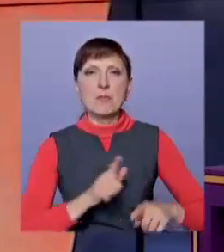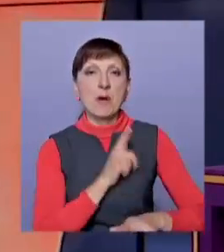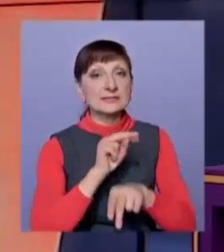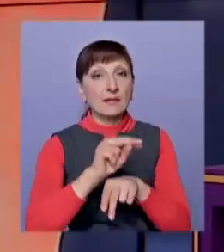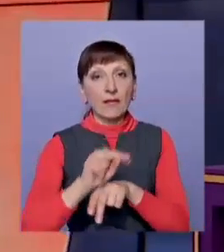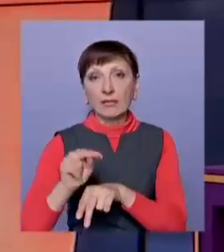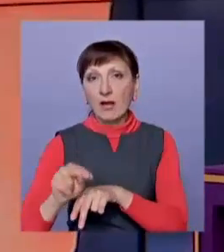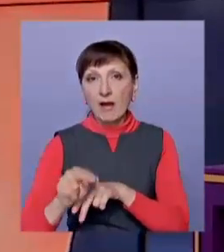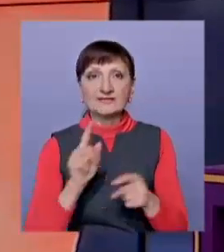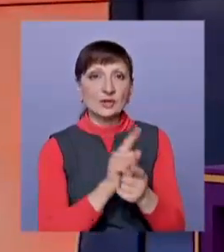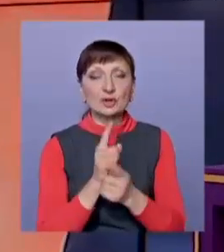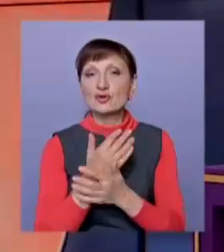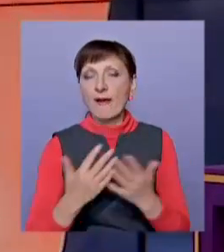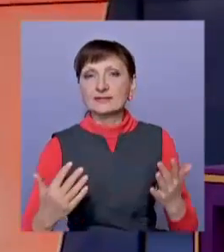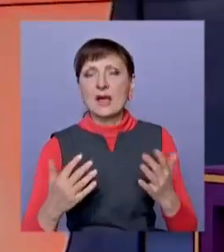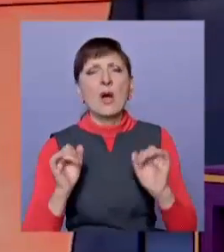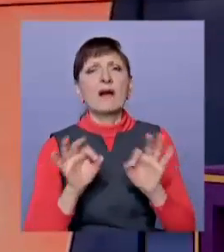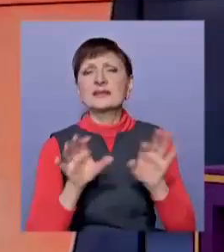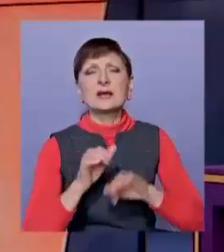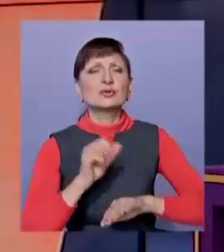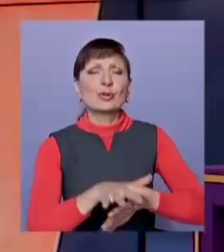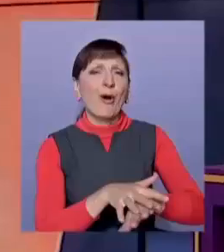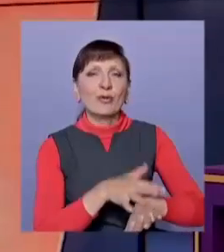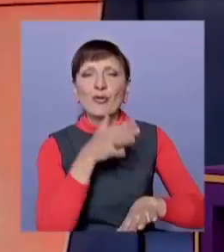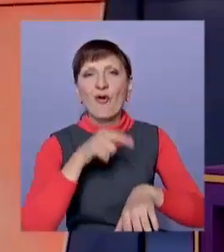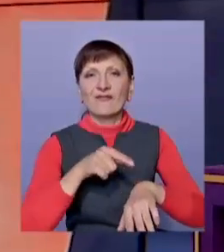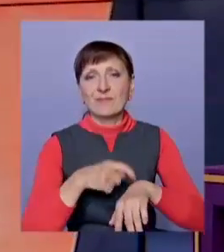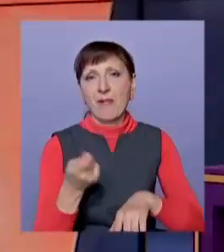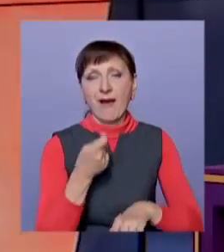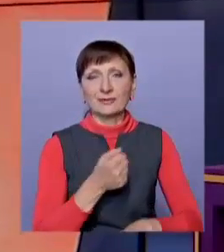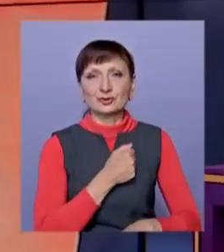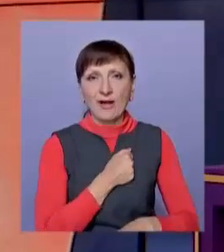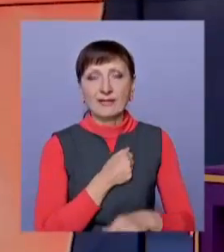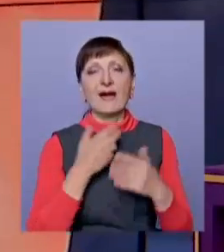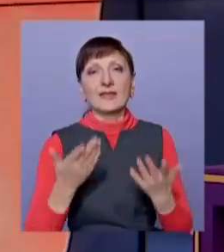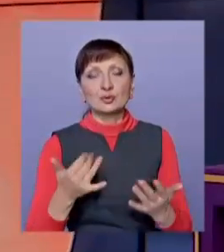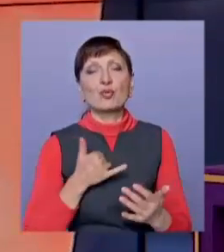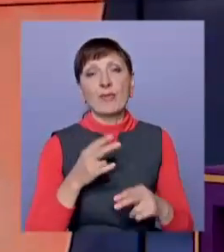мастер-классов. В общем, рассказывать можно бесконечно, однако время эфира у нас ограничено, так что